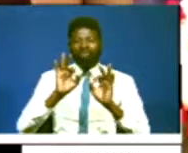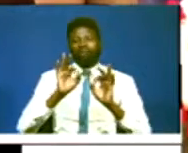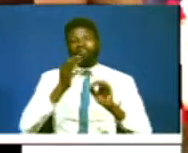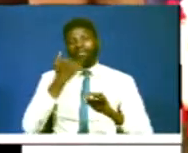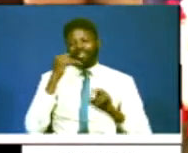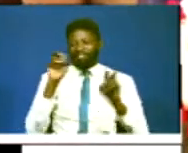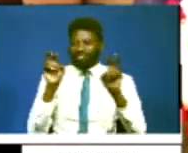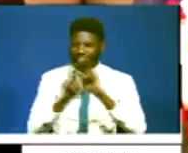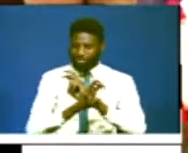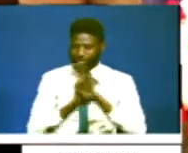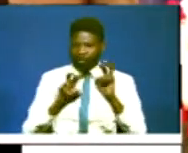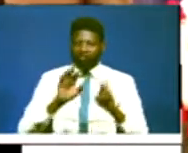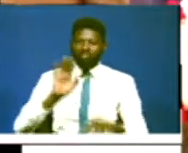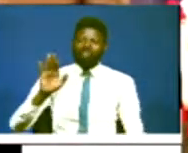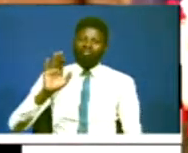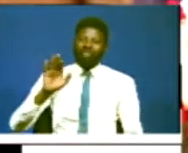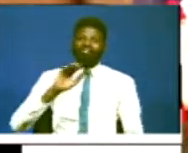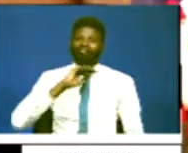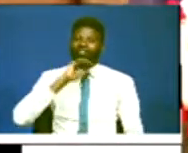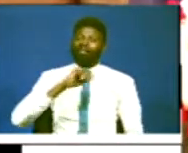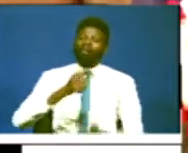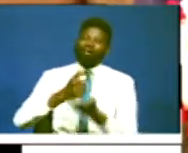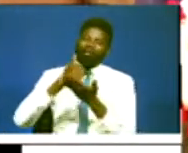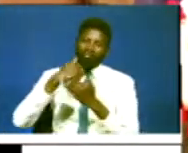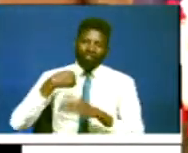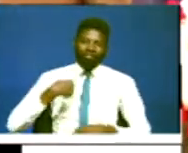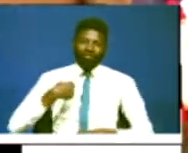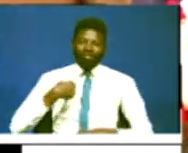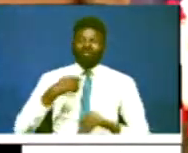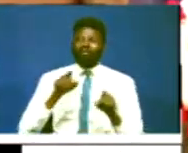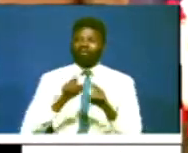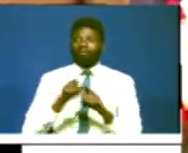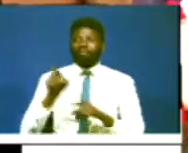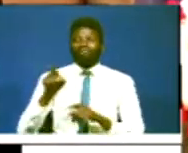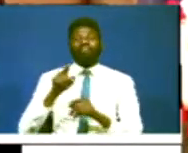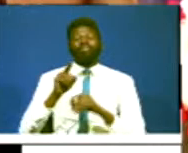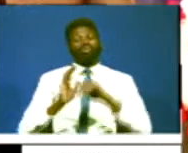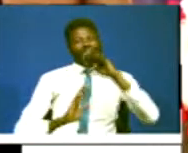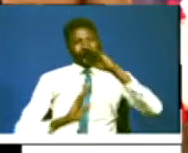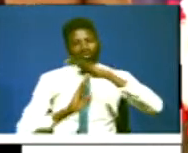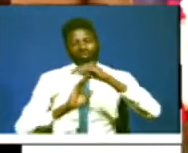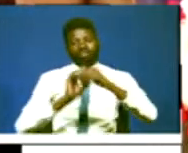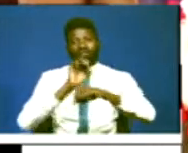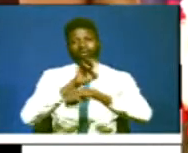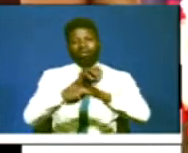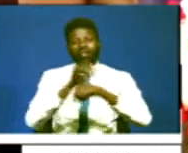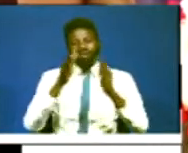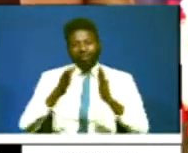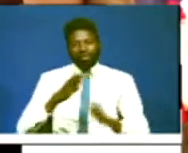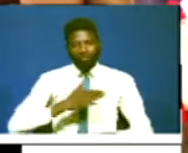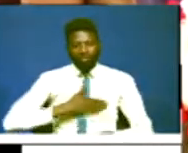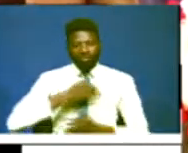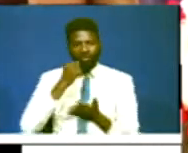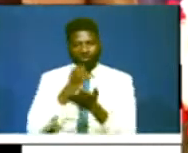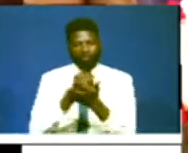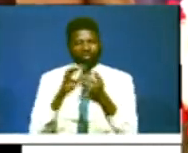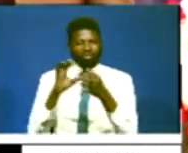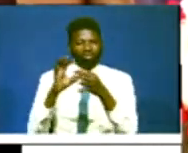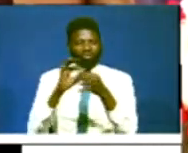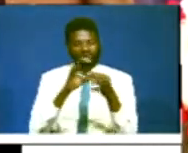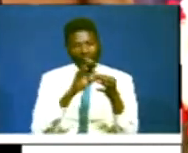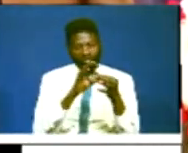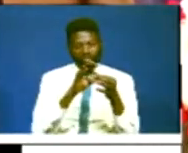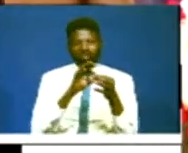vile alipeleka Mwai Kibaki. Sasa huyu ndio senior advisor katika ofisi yangu on coordination of development